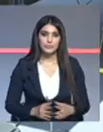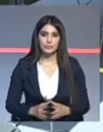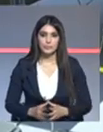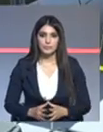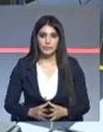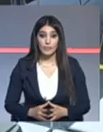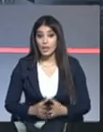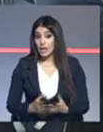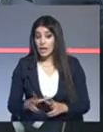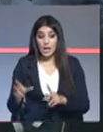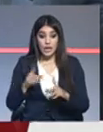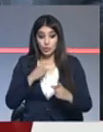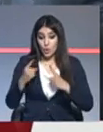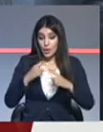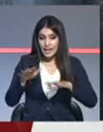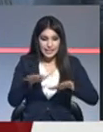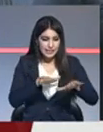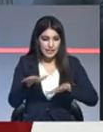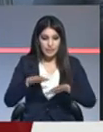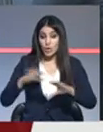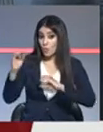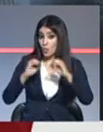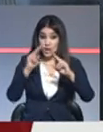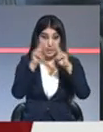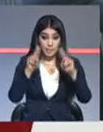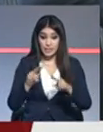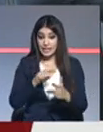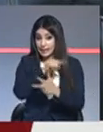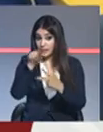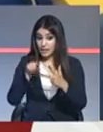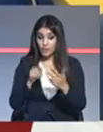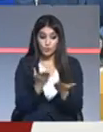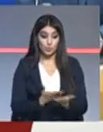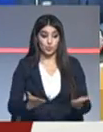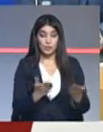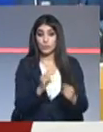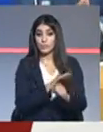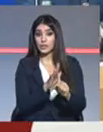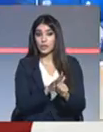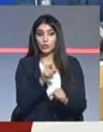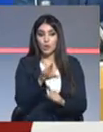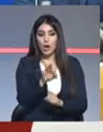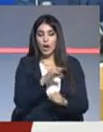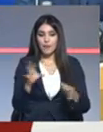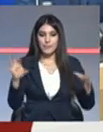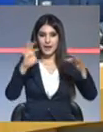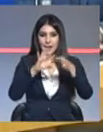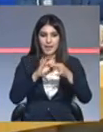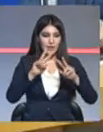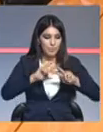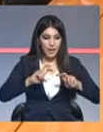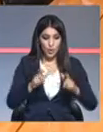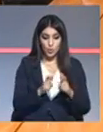اه الاستراتيجيه للمنظمات الدوليه ثلاث جاء حتكون كانت الخيط الرابطه مباحثات